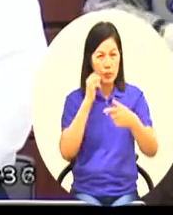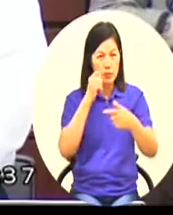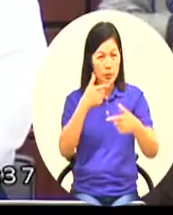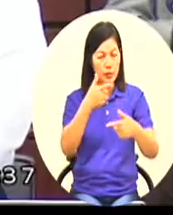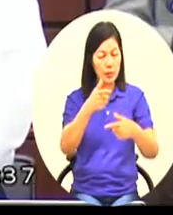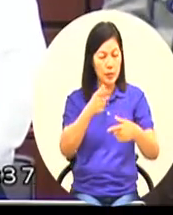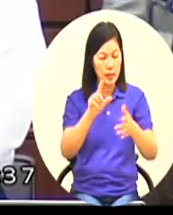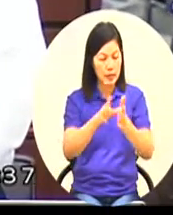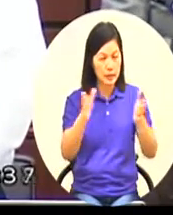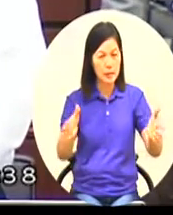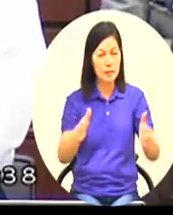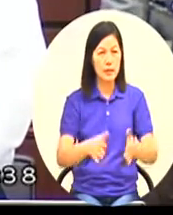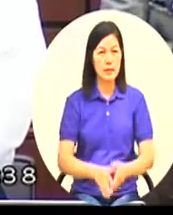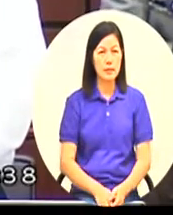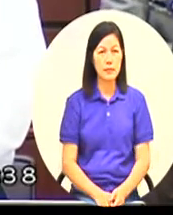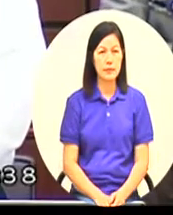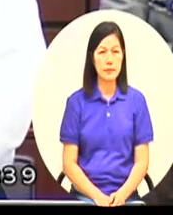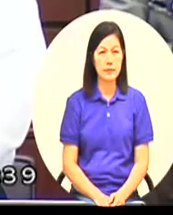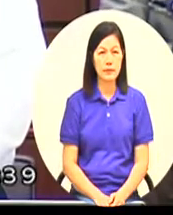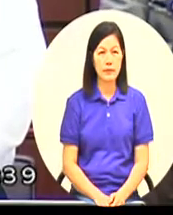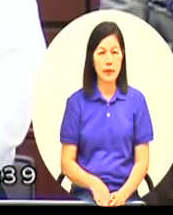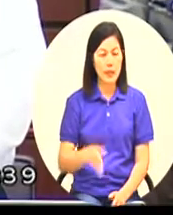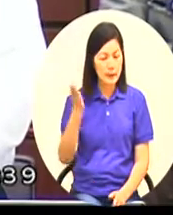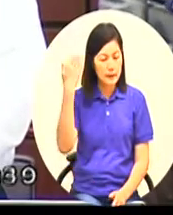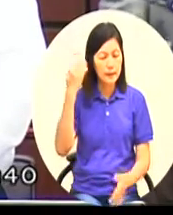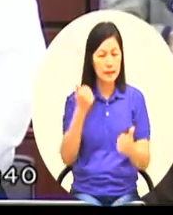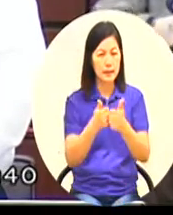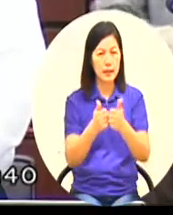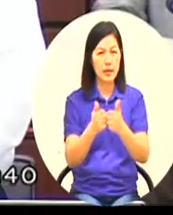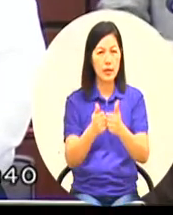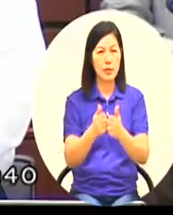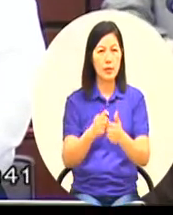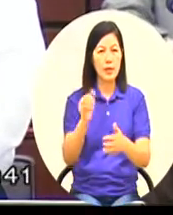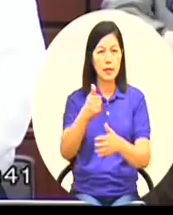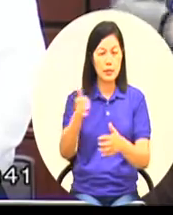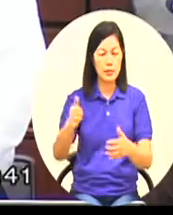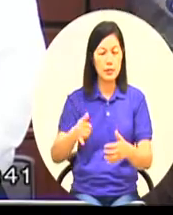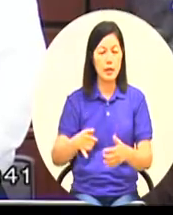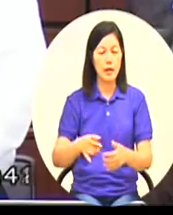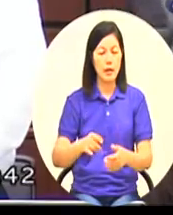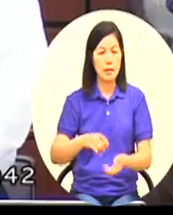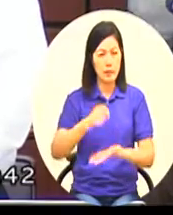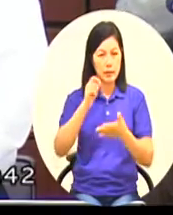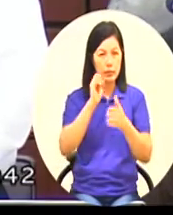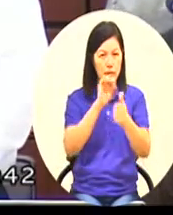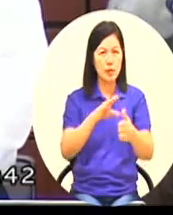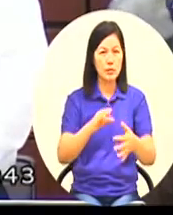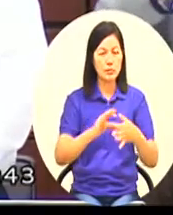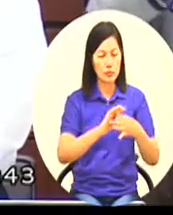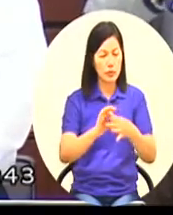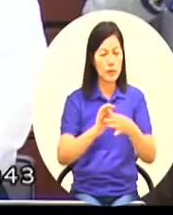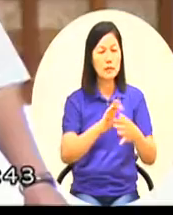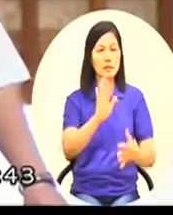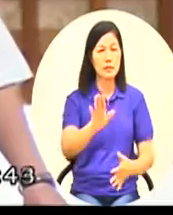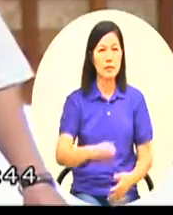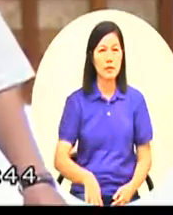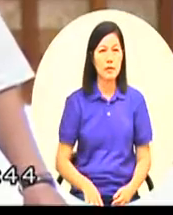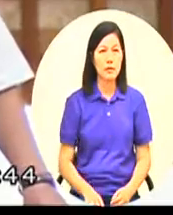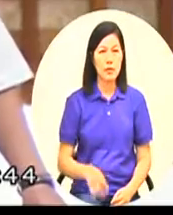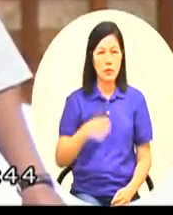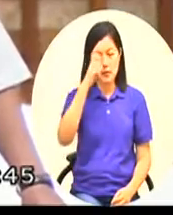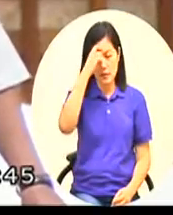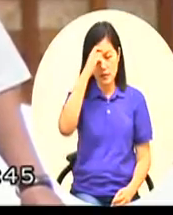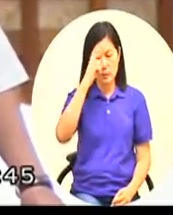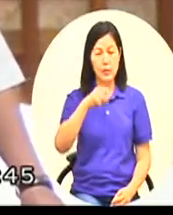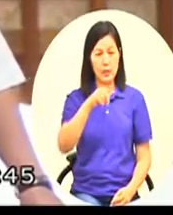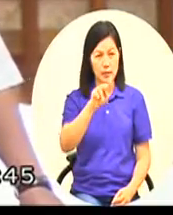包括其实上一次议会的时候，议员也提出对他们的照顾品质的一个关心。 我希望局长这方面哈，你们